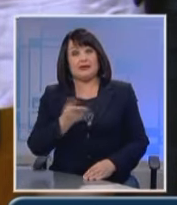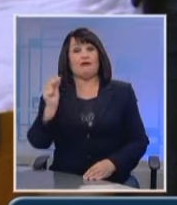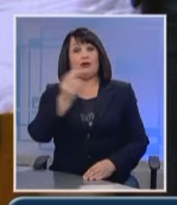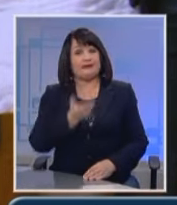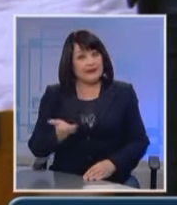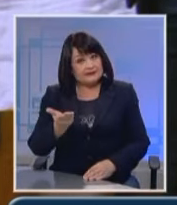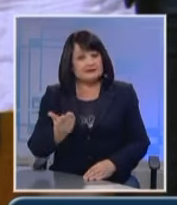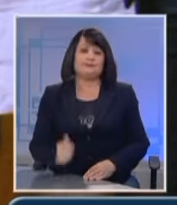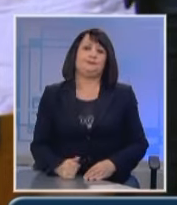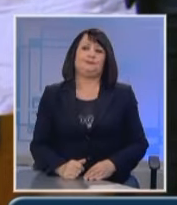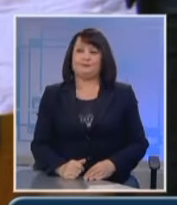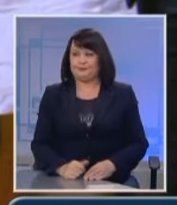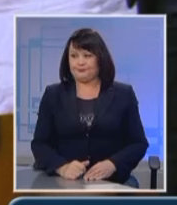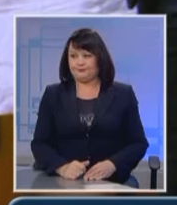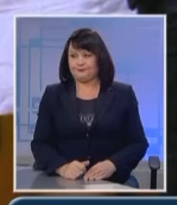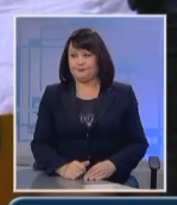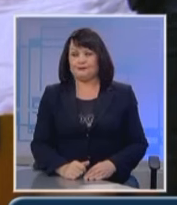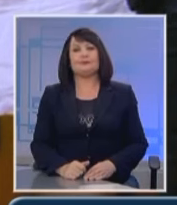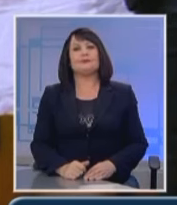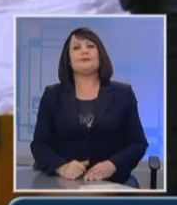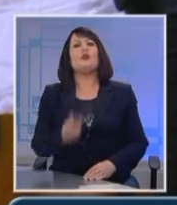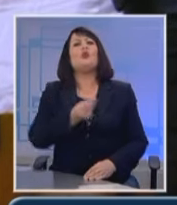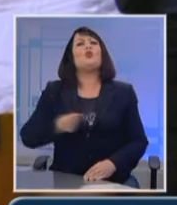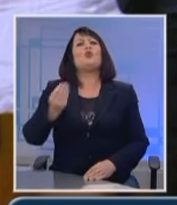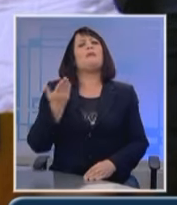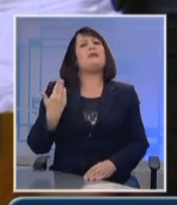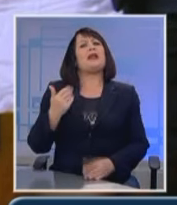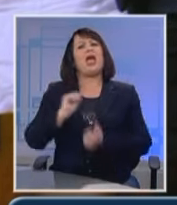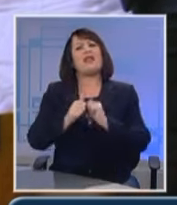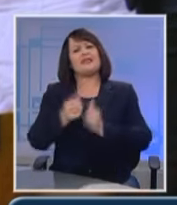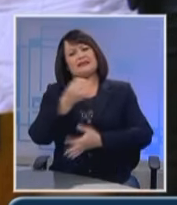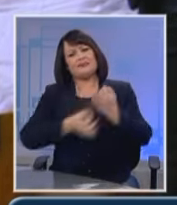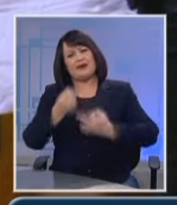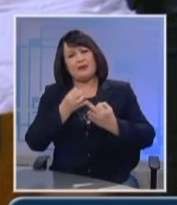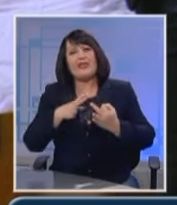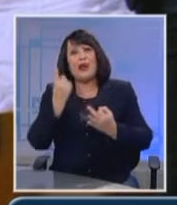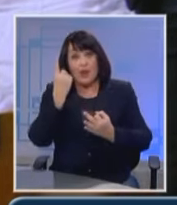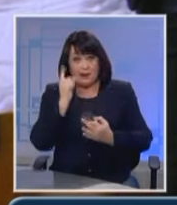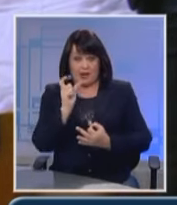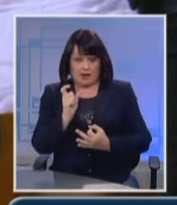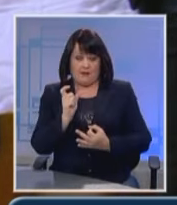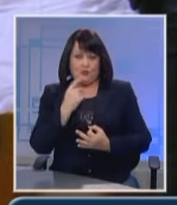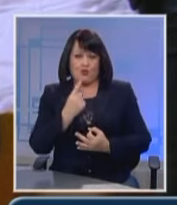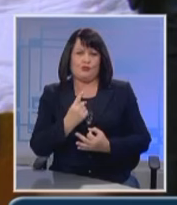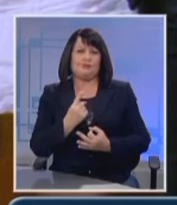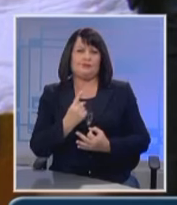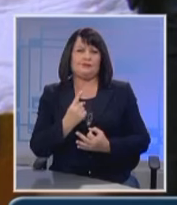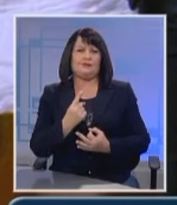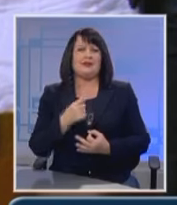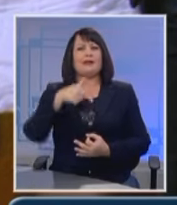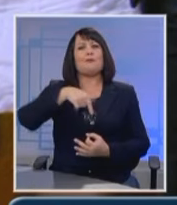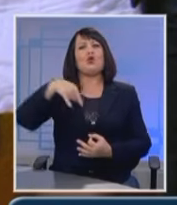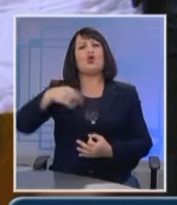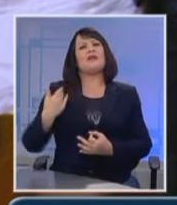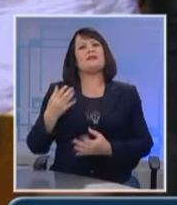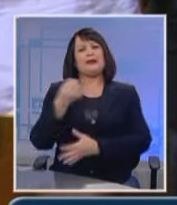βουλευτές, τα περισσότερα τα είπανε όλοι οι υπόλοιποι. Εγώ θα ήθελα να τονίσω ότι αυτά που είπε ο συναθλητής μου, ο Γρηγόρης ο